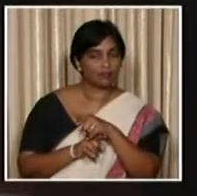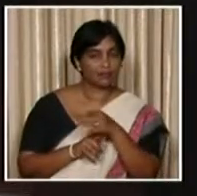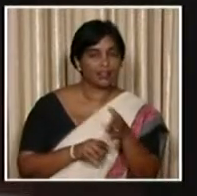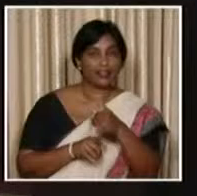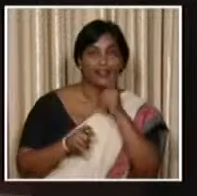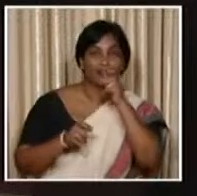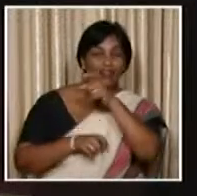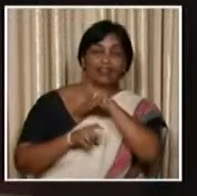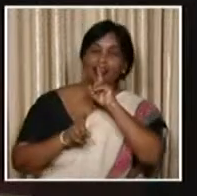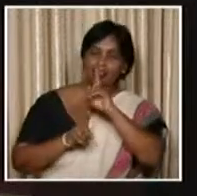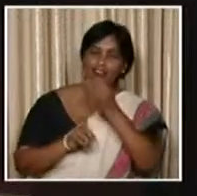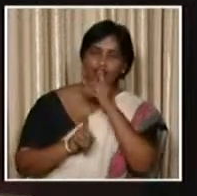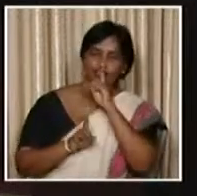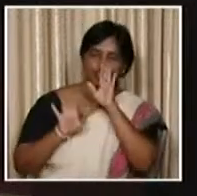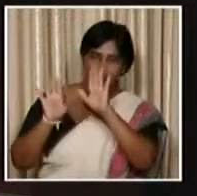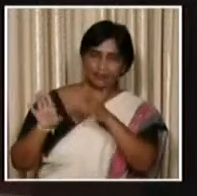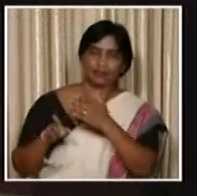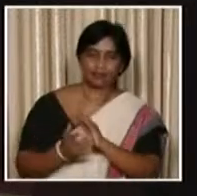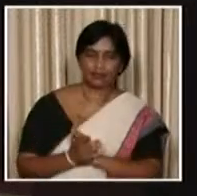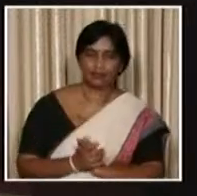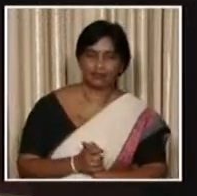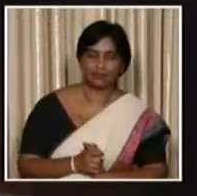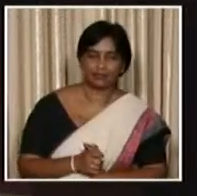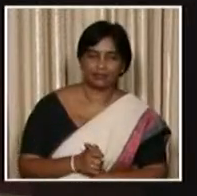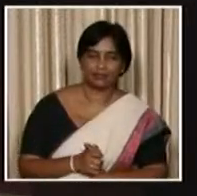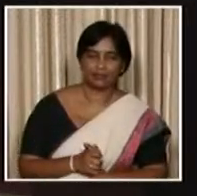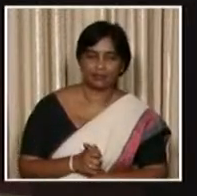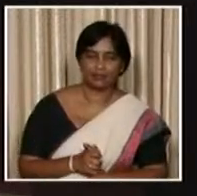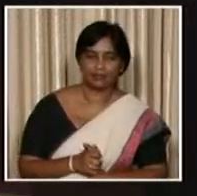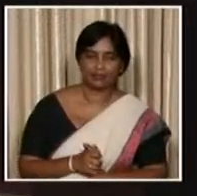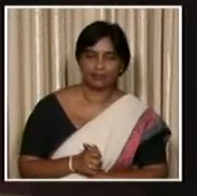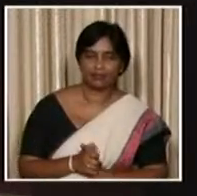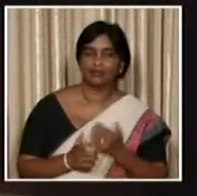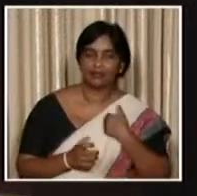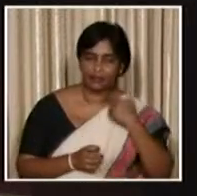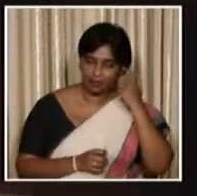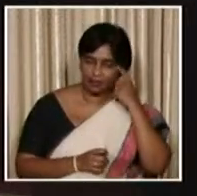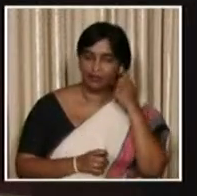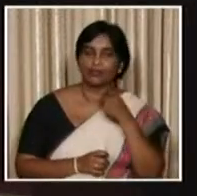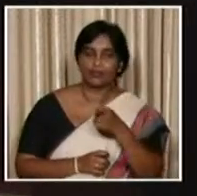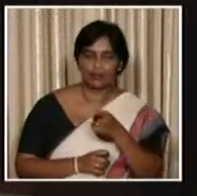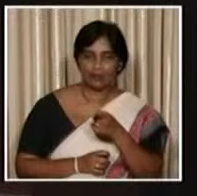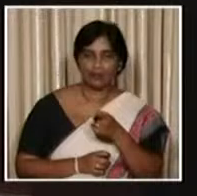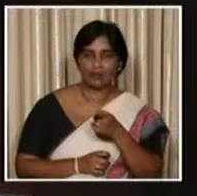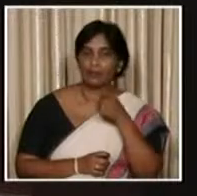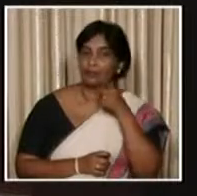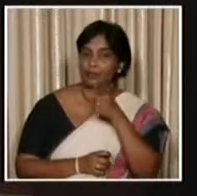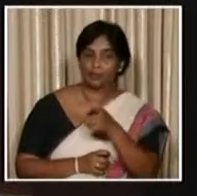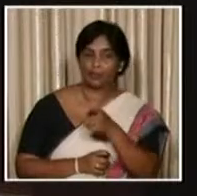ගෝල බාලුවන්ට පොඩ්ඩක් කියන්න නිකන් මේ නිහඬව ඉන්න කියලා මේ මන් දන්නා